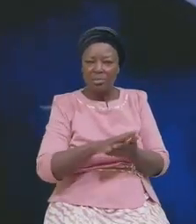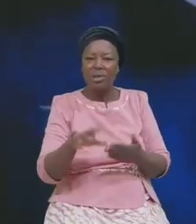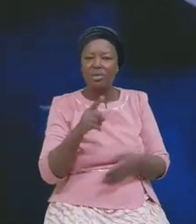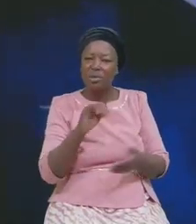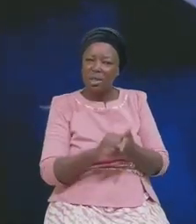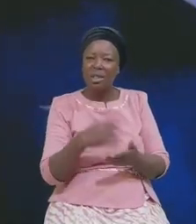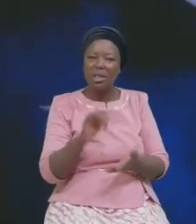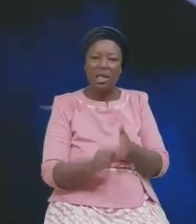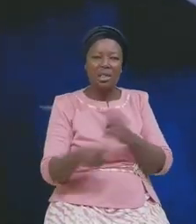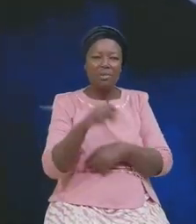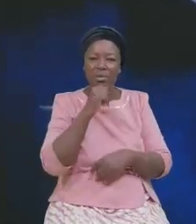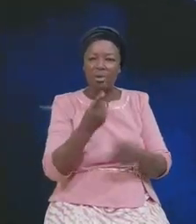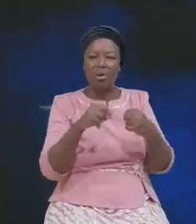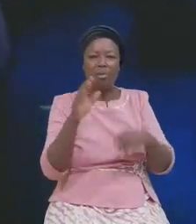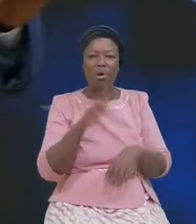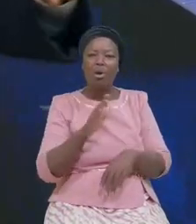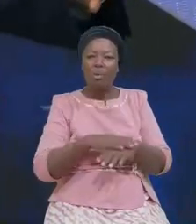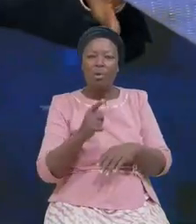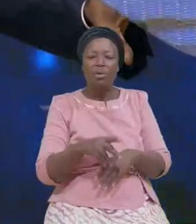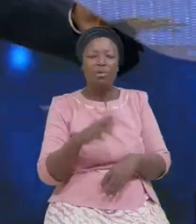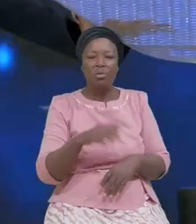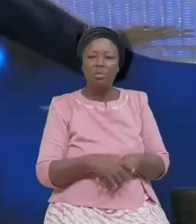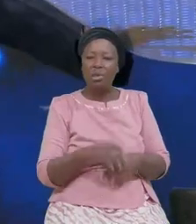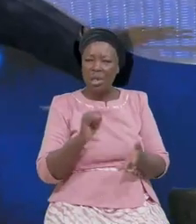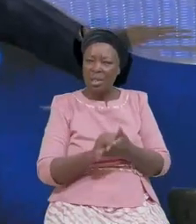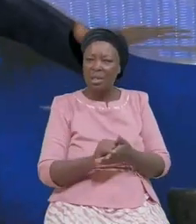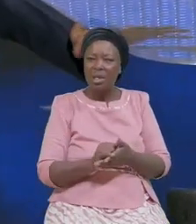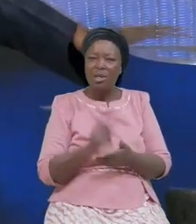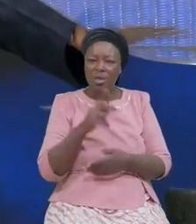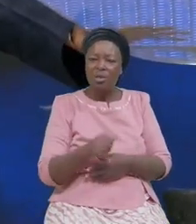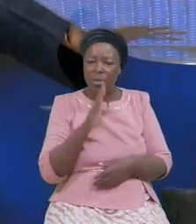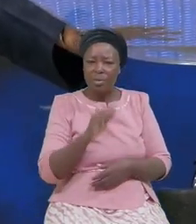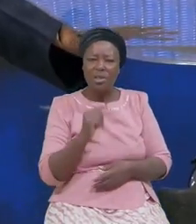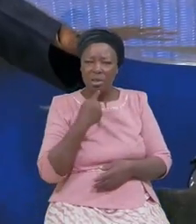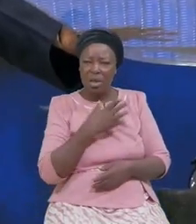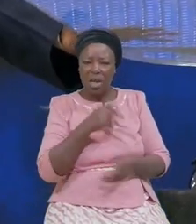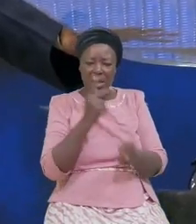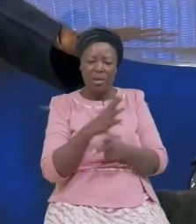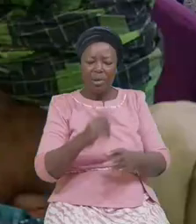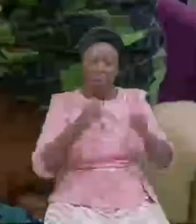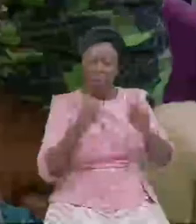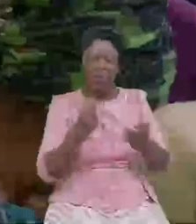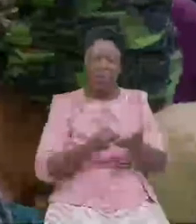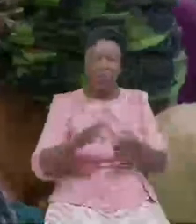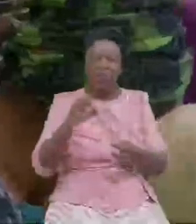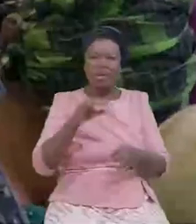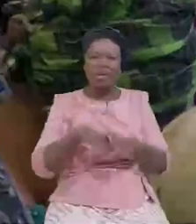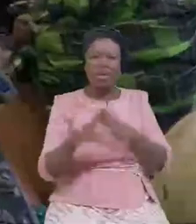vienne pas sur vous à l'improviste. Soyez diligents et gardez la puissance du Saint-Esprit en vous afin